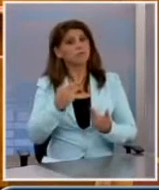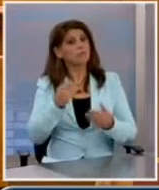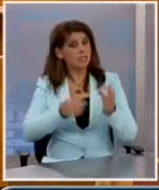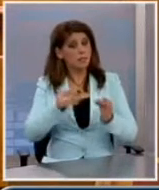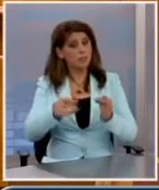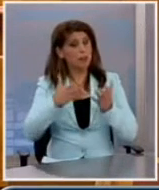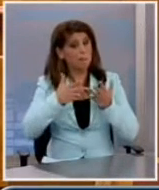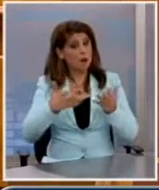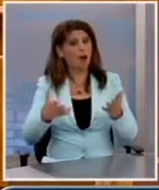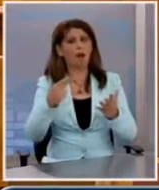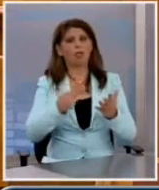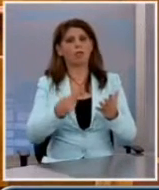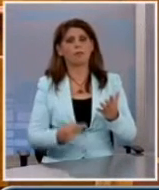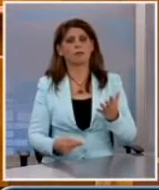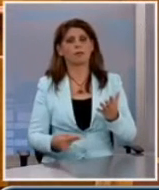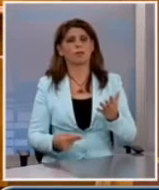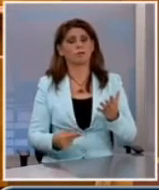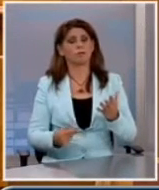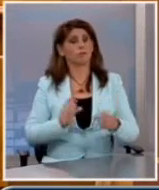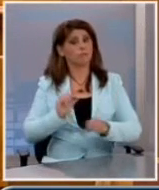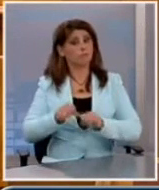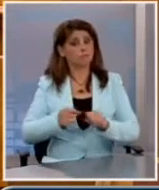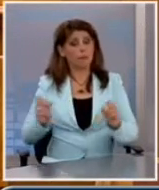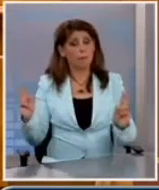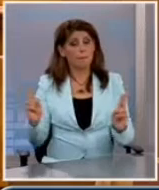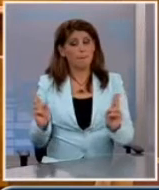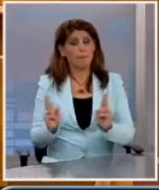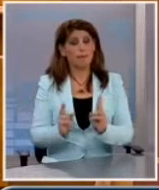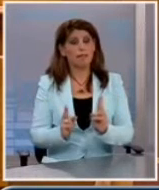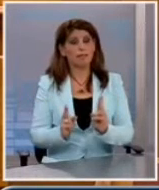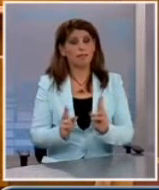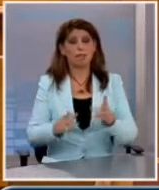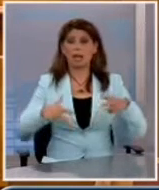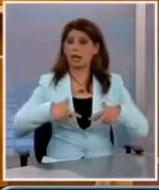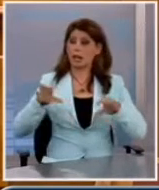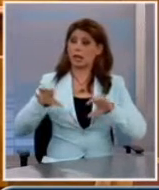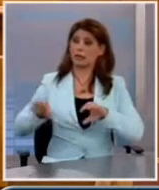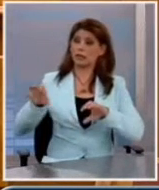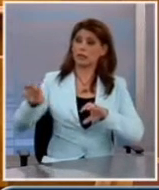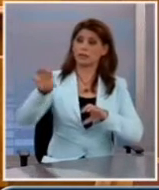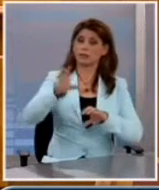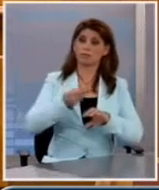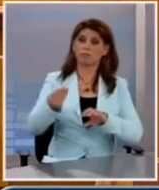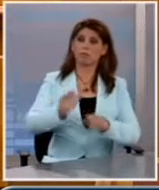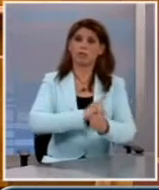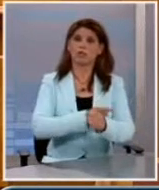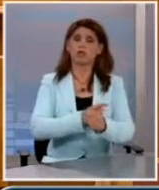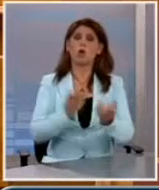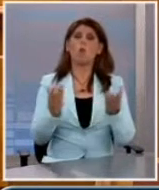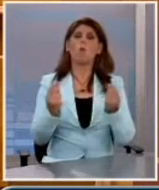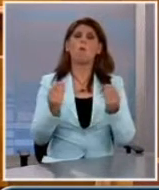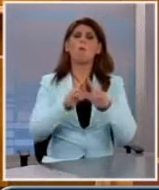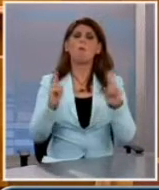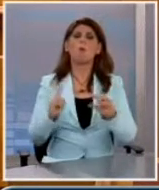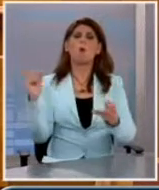ζητήματα που επιχειρούν να περιορίσουν τις κρατικές οντότητες δίνοντας εξουσία στις πολυεθνικές εταιρείες